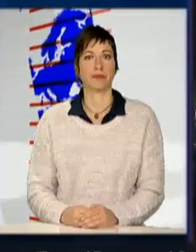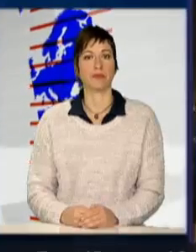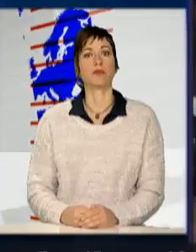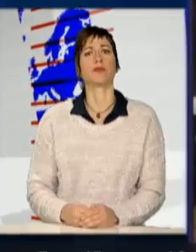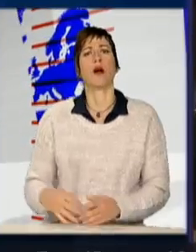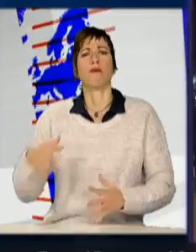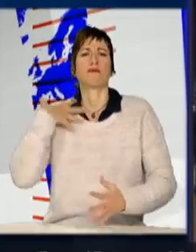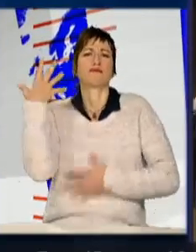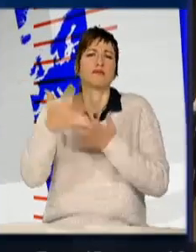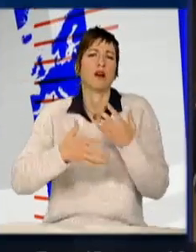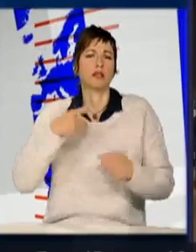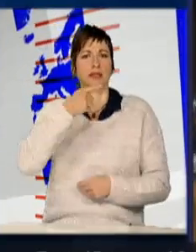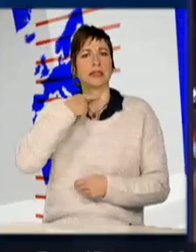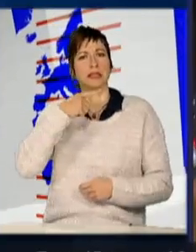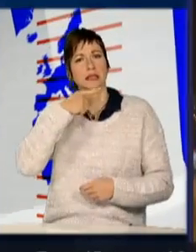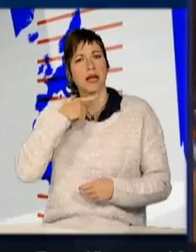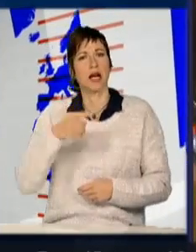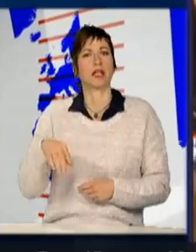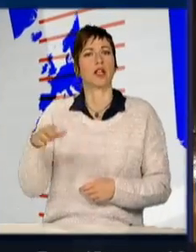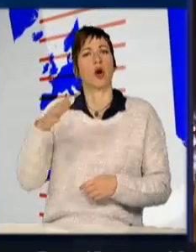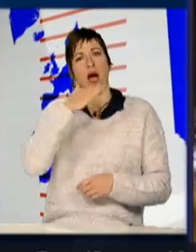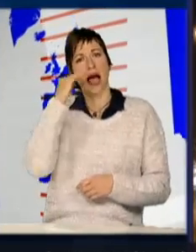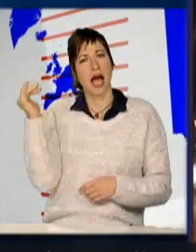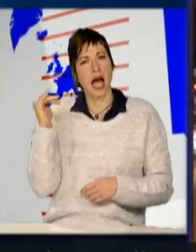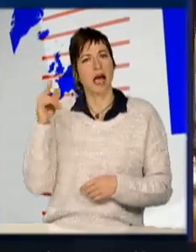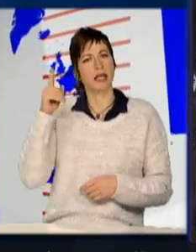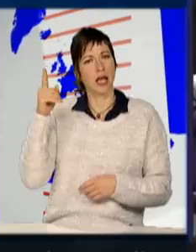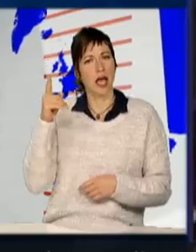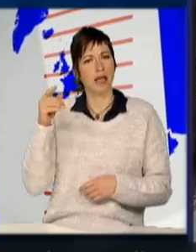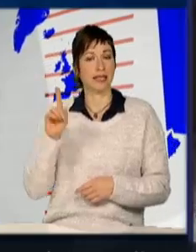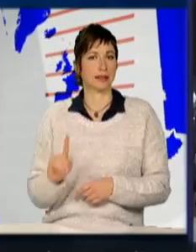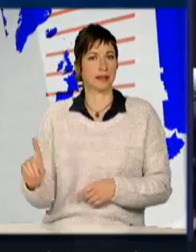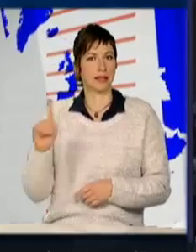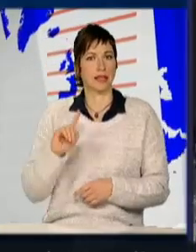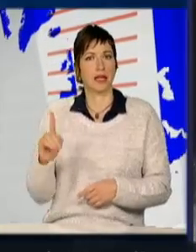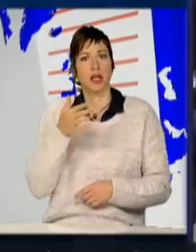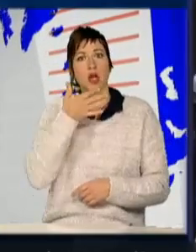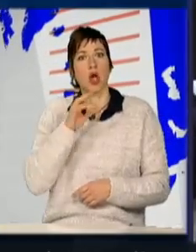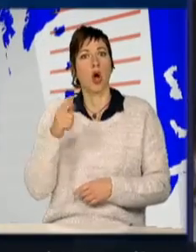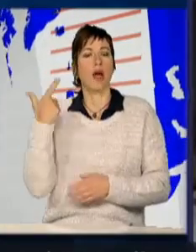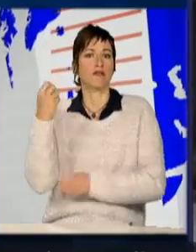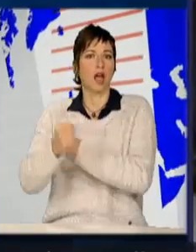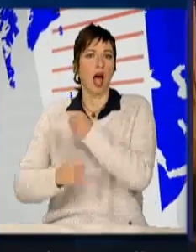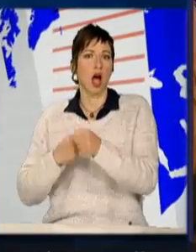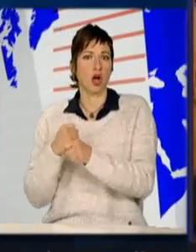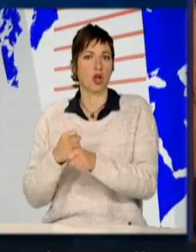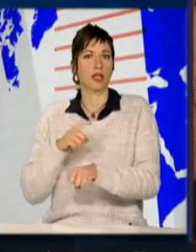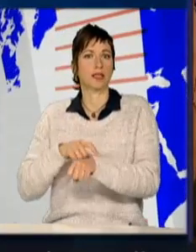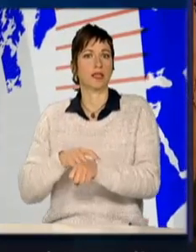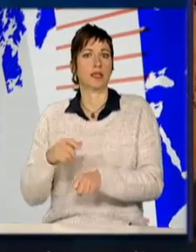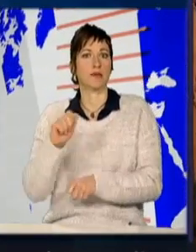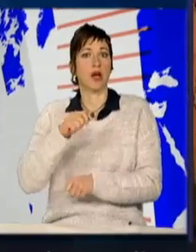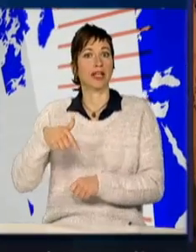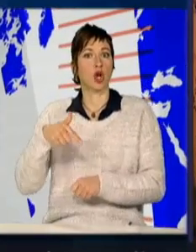Επεισόδες μειώθηκαν το βράδυ της Κυριακής στο Ηράκλειο και τα Χανιά στη διάρκεια πορείας στο κέντρο της πόλης για τη συμπλήρωση 7 ετών από τη δολοφονία